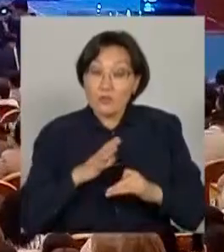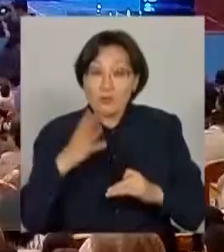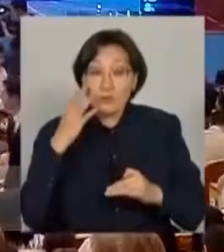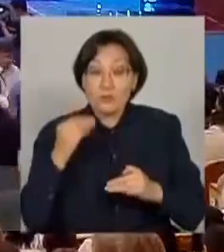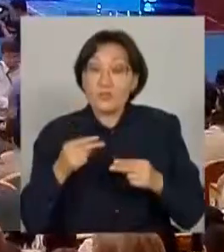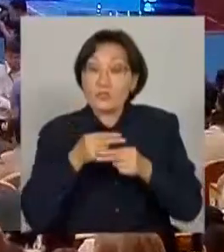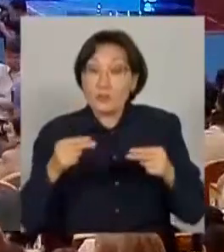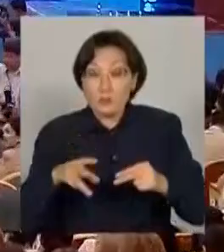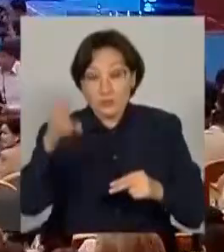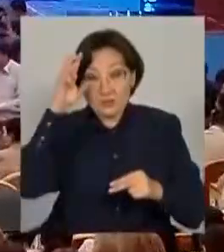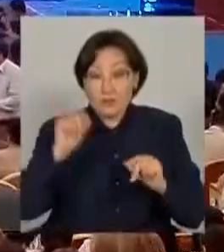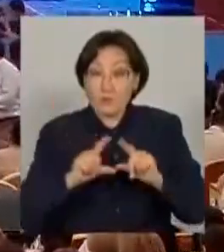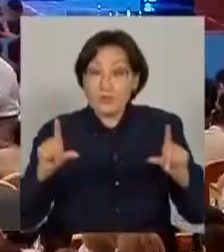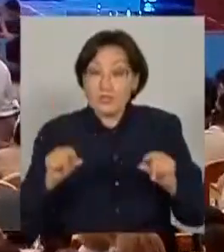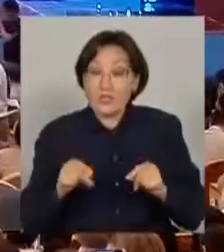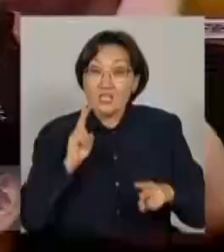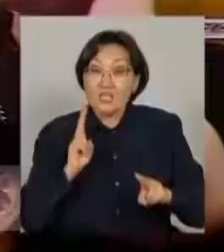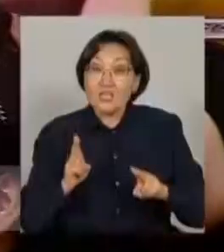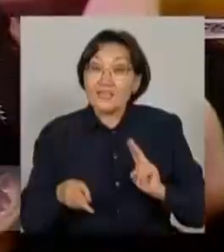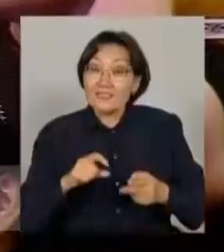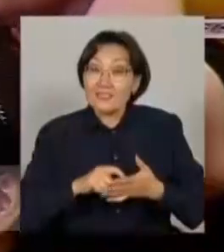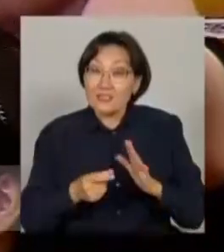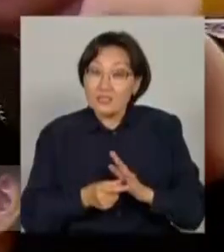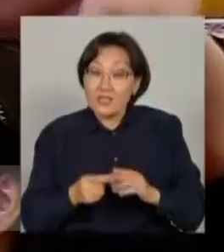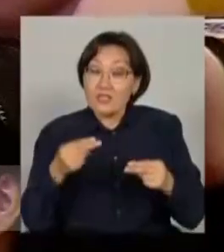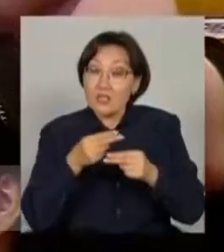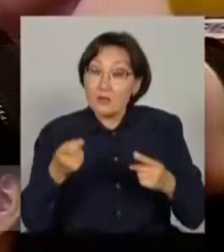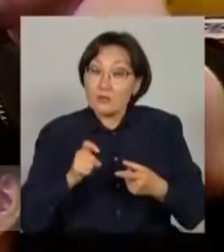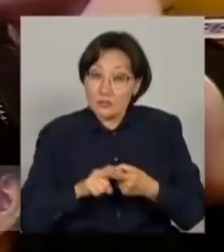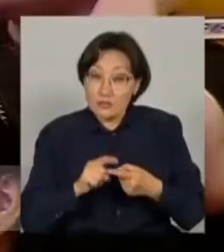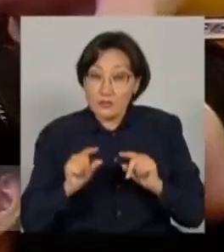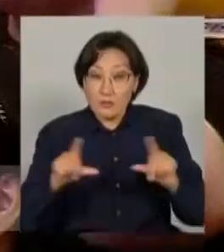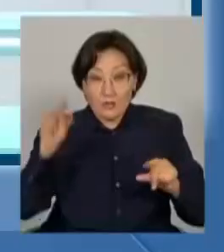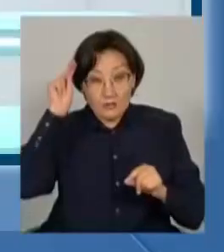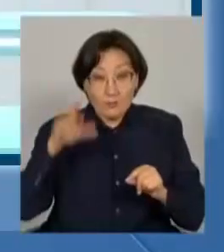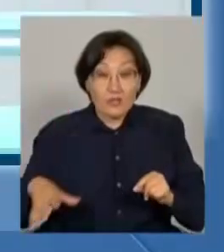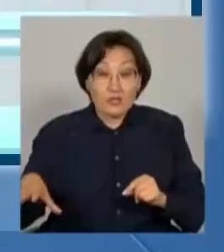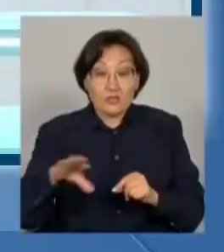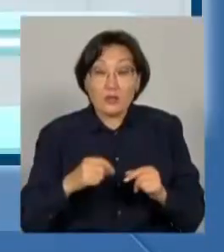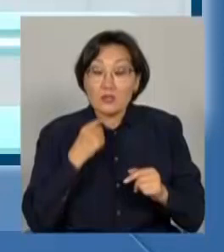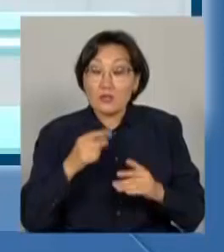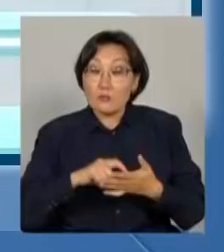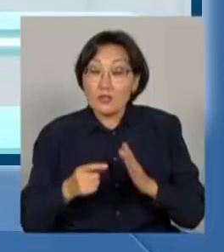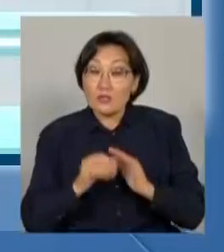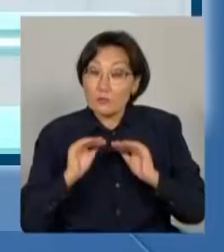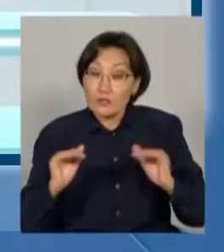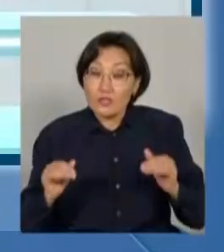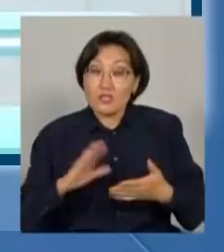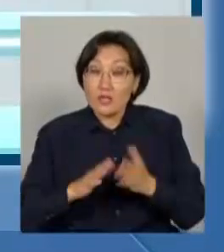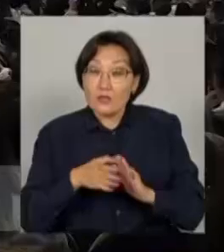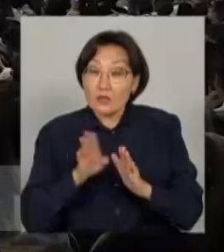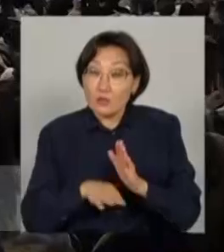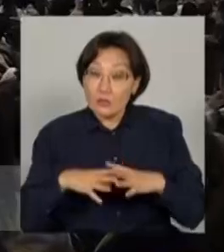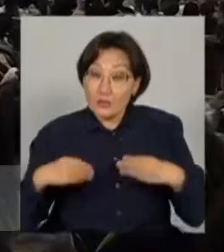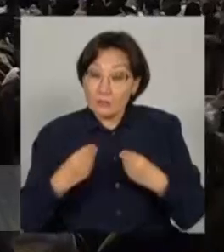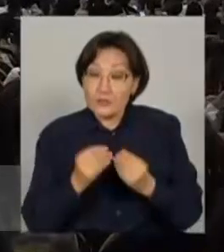Алматының тақырыбы мемлекеттік мектептердегі асханаға тікелей қатысты. Көбіне мәлім, бүгінде білім ордаларында барлық бастауыш сынып оқушылары және аз қамтылған отбасынан